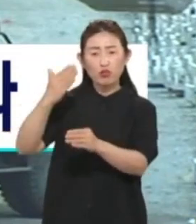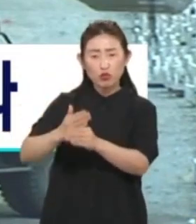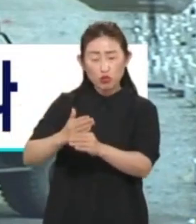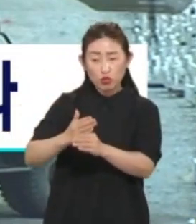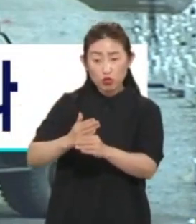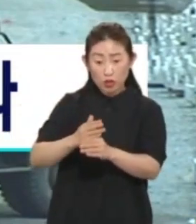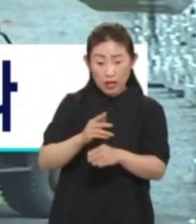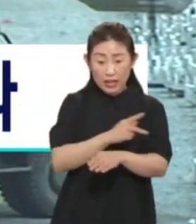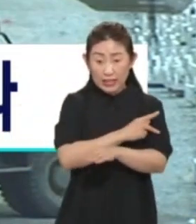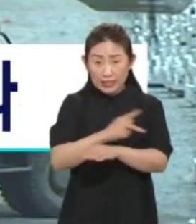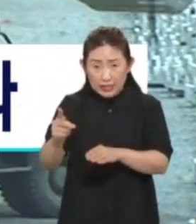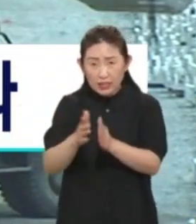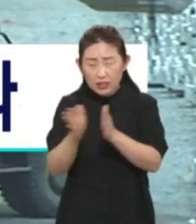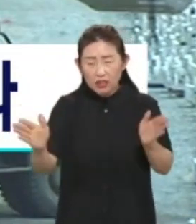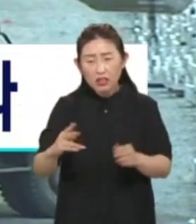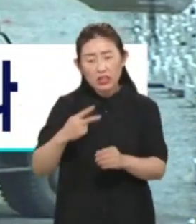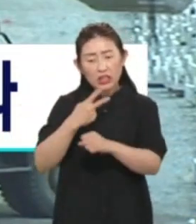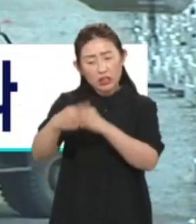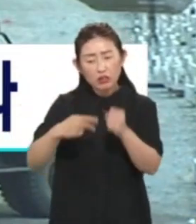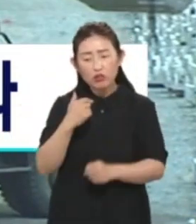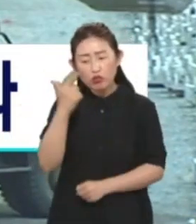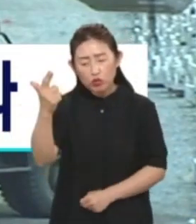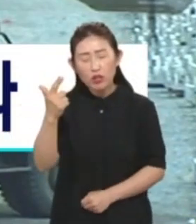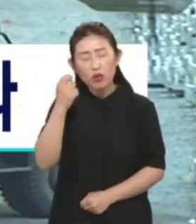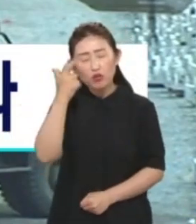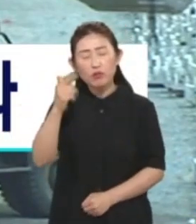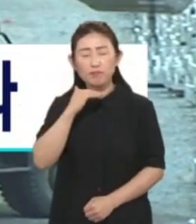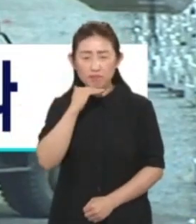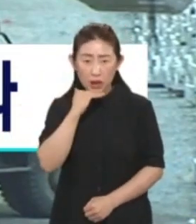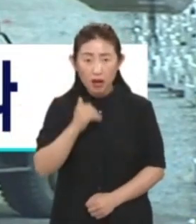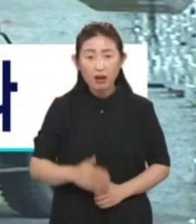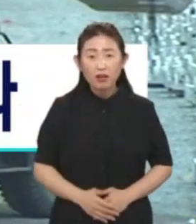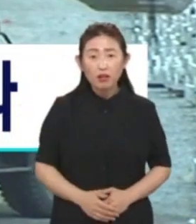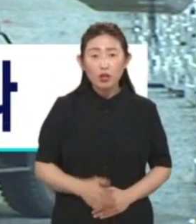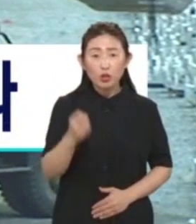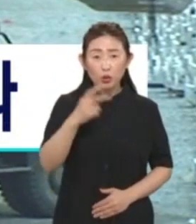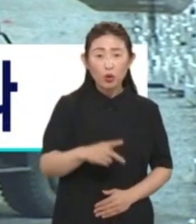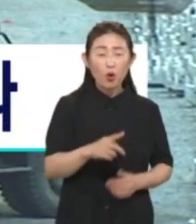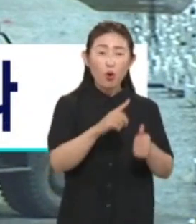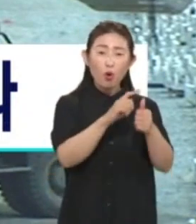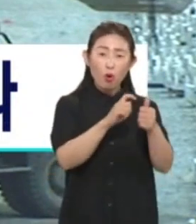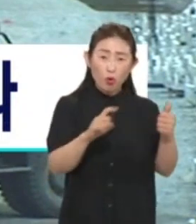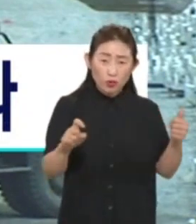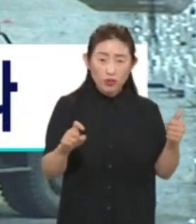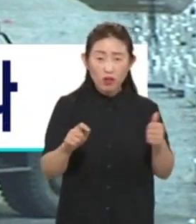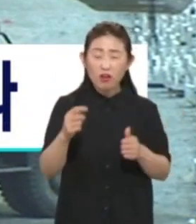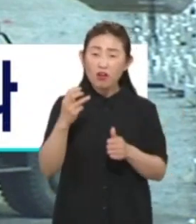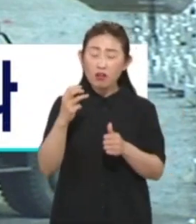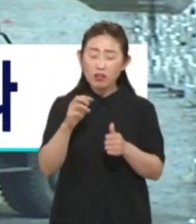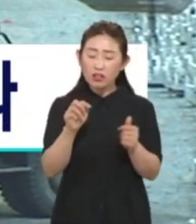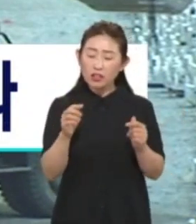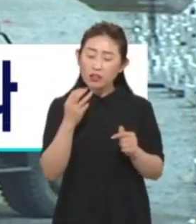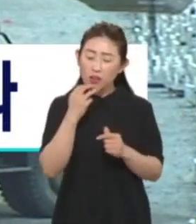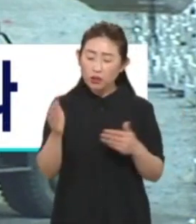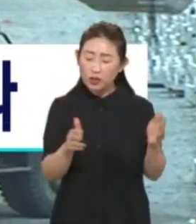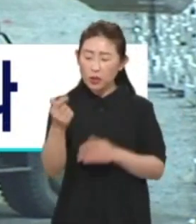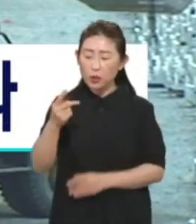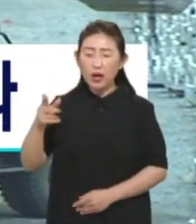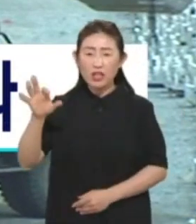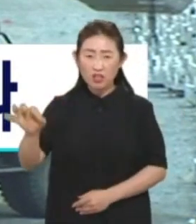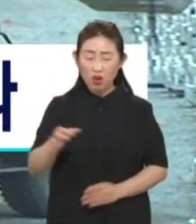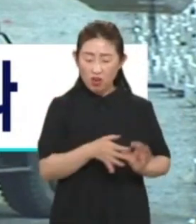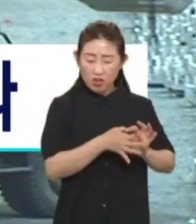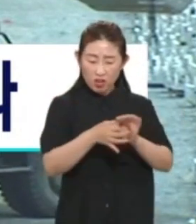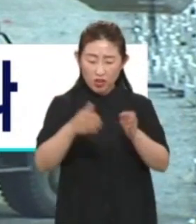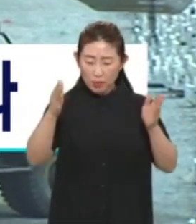6개월 뒤에야 이루어지기 때문입니다. 역의 서해선 역시 홍성 경기 화성 전 구간이 완공되지만 서울까지 연계